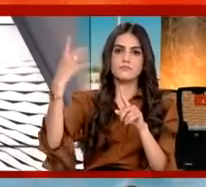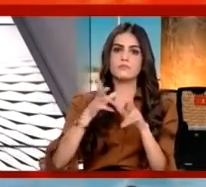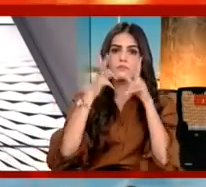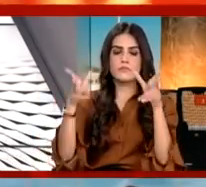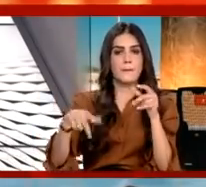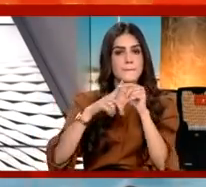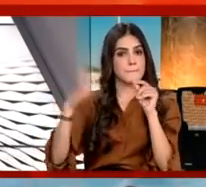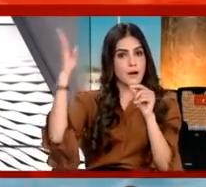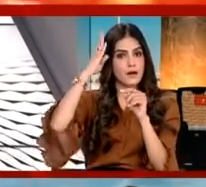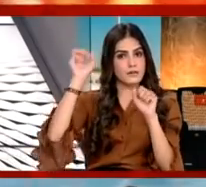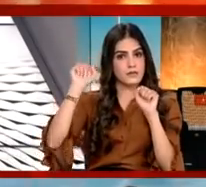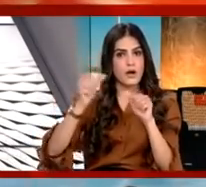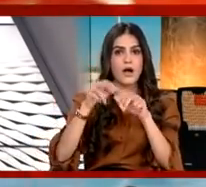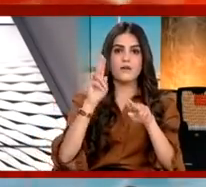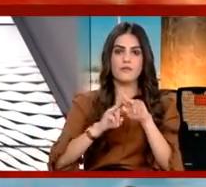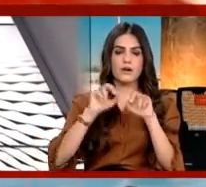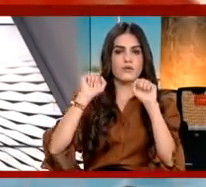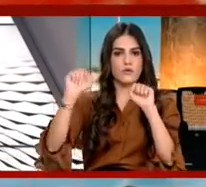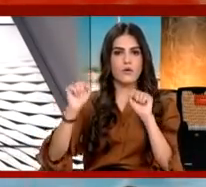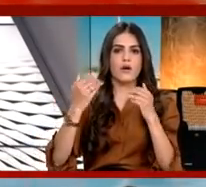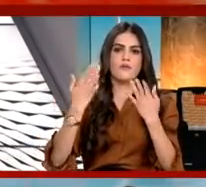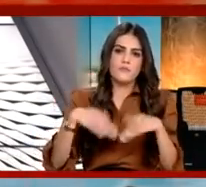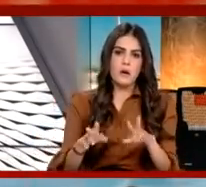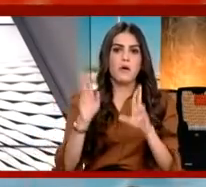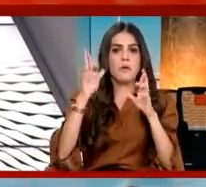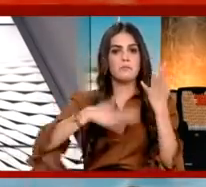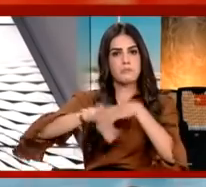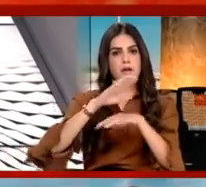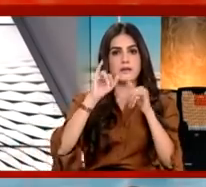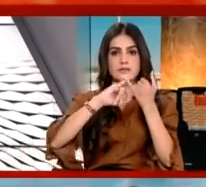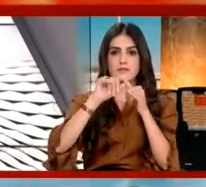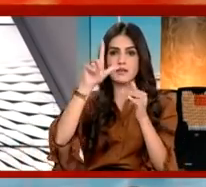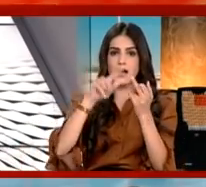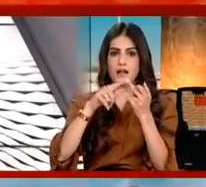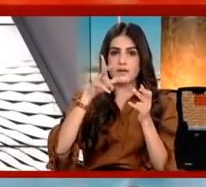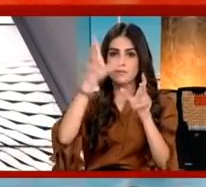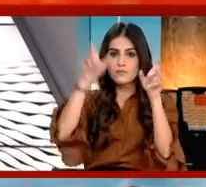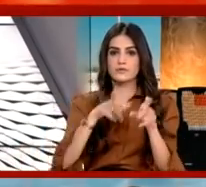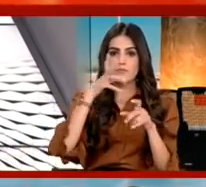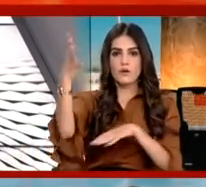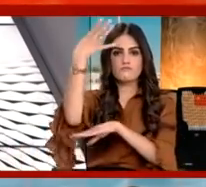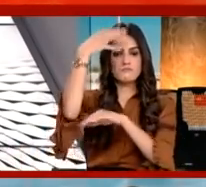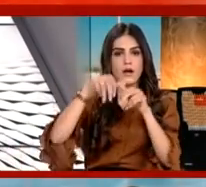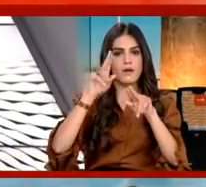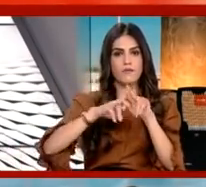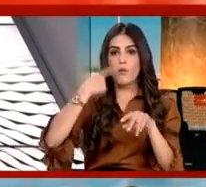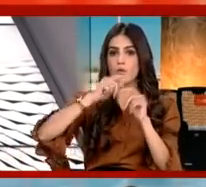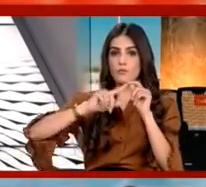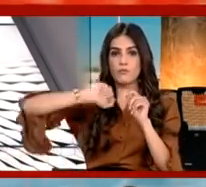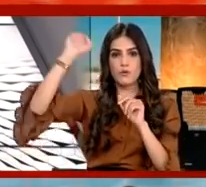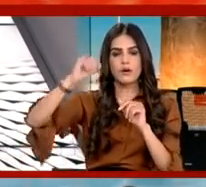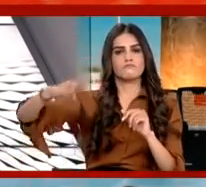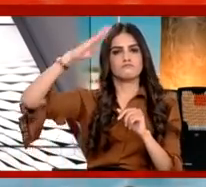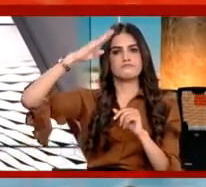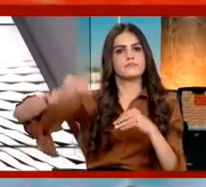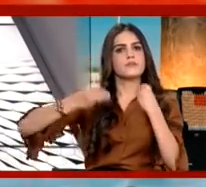कहा, पाकिस्तान अफगानिस्तान को निगल नहीं पाएगा। साले ने अफगानिस्तान का झंडा लेकर प्रदर्शन करने वालों को सलाम